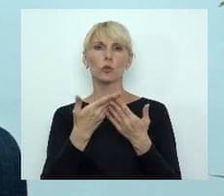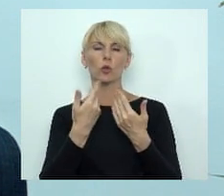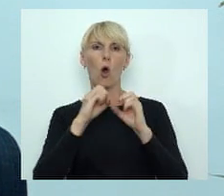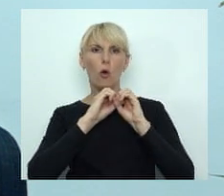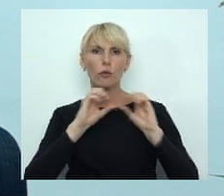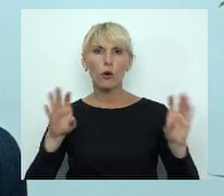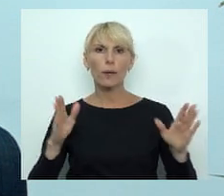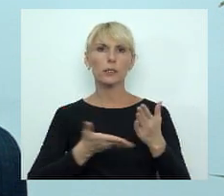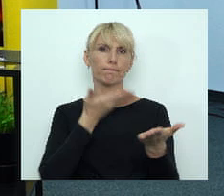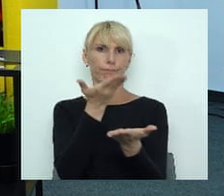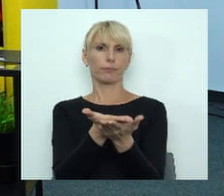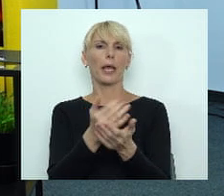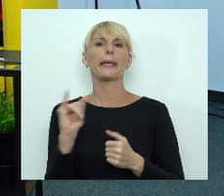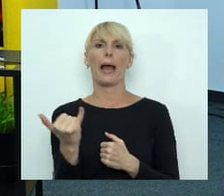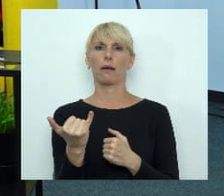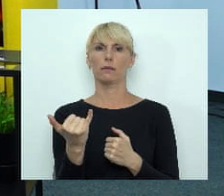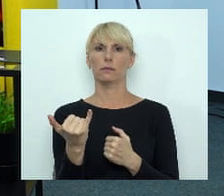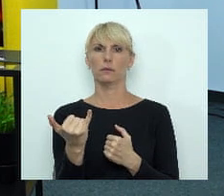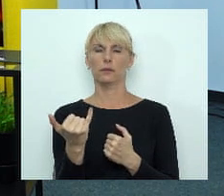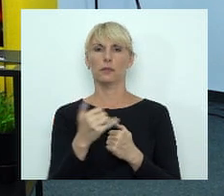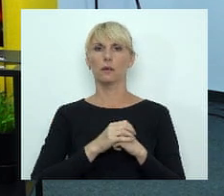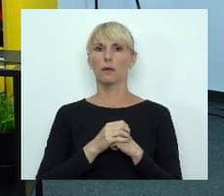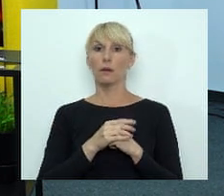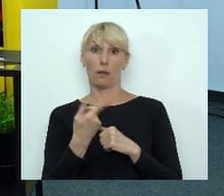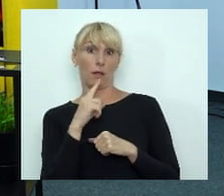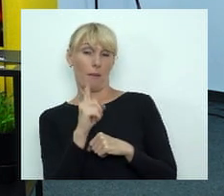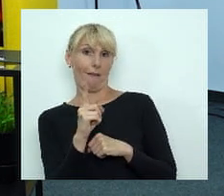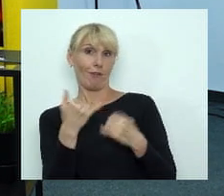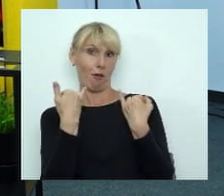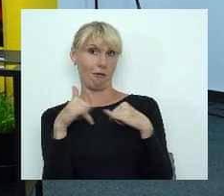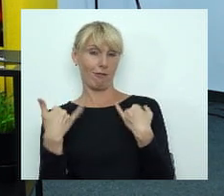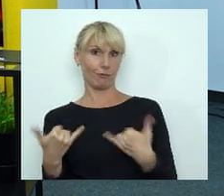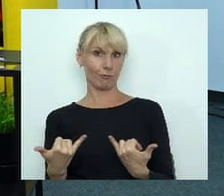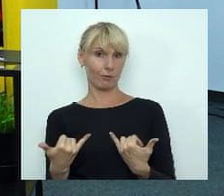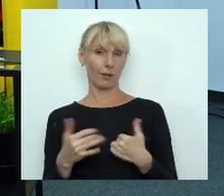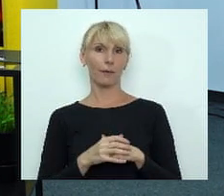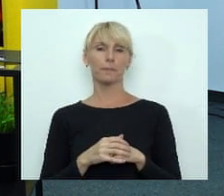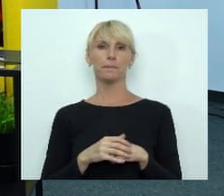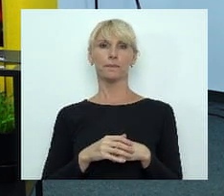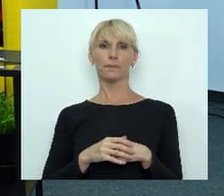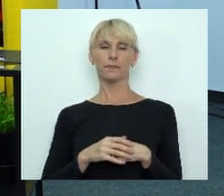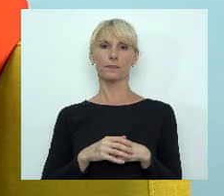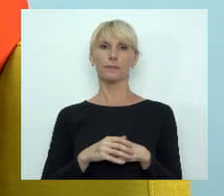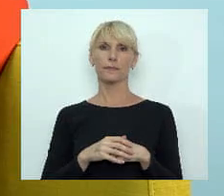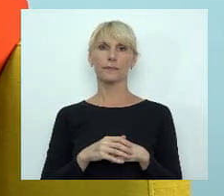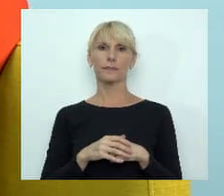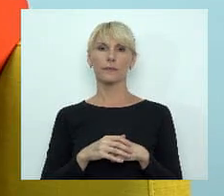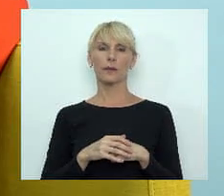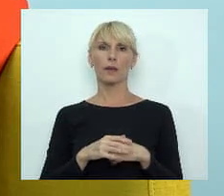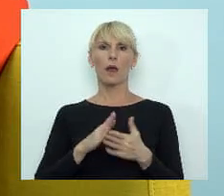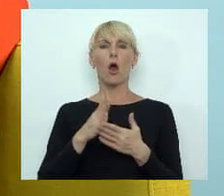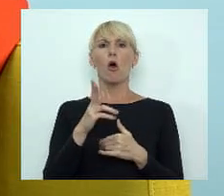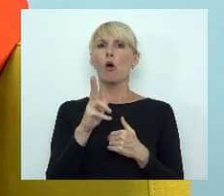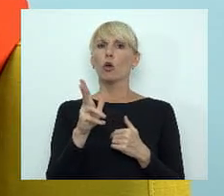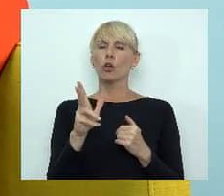o danych osobowych? W bardzo różny. Tak, bardzo różne. No tak naprawdę to zależy od tego,